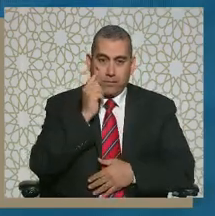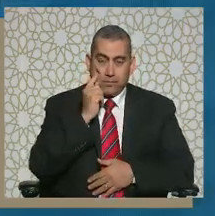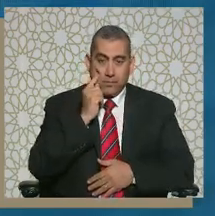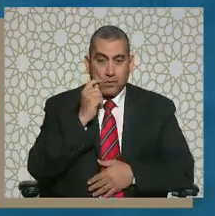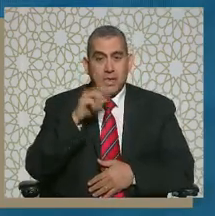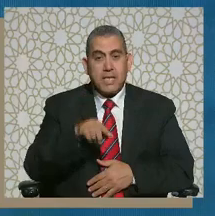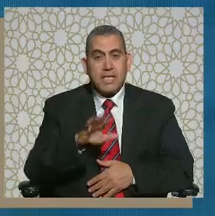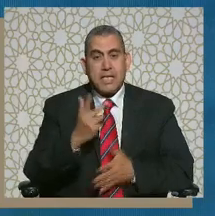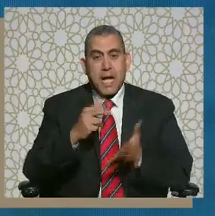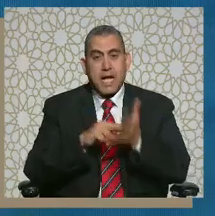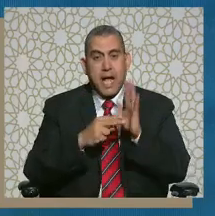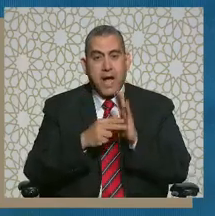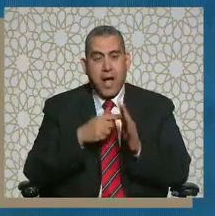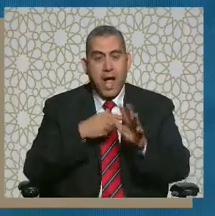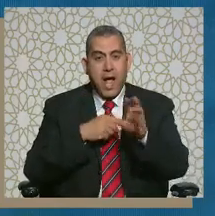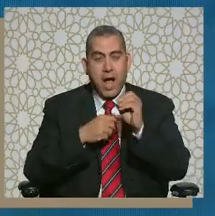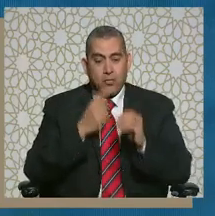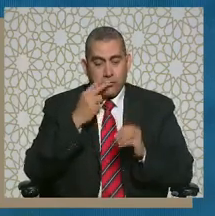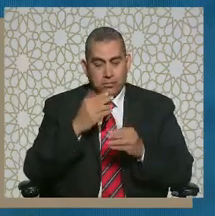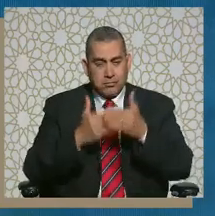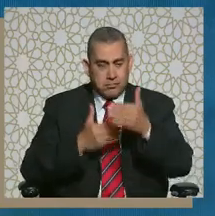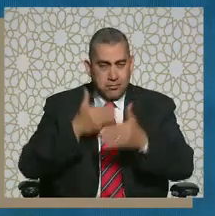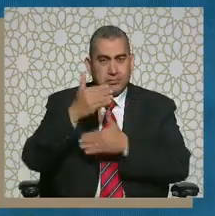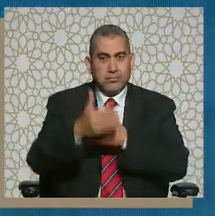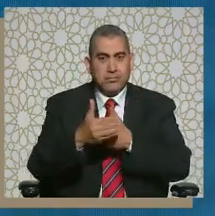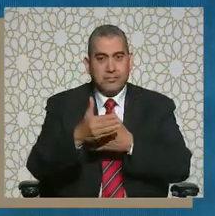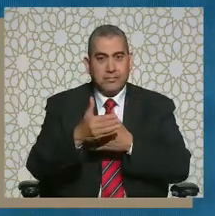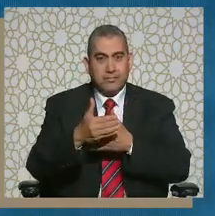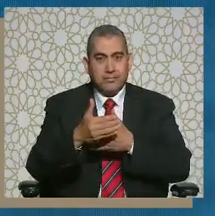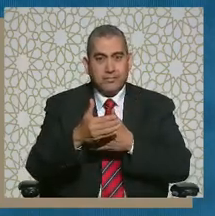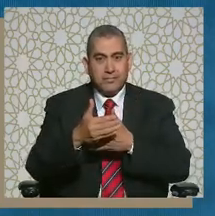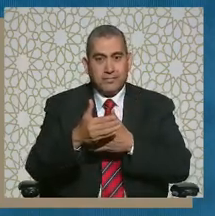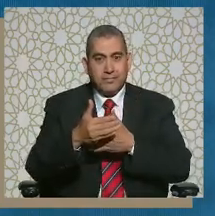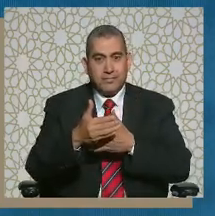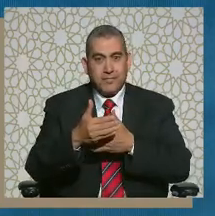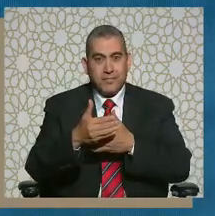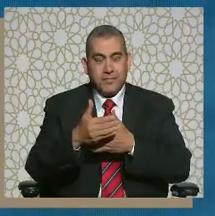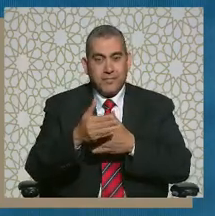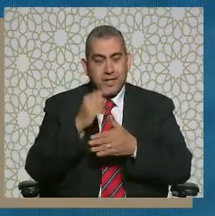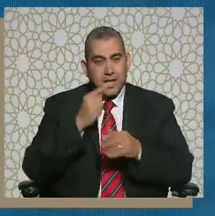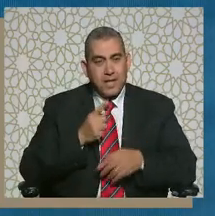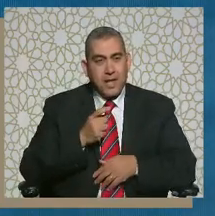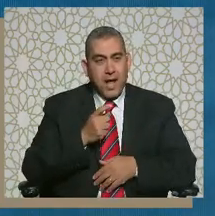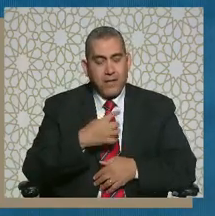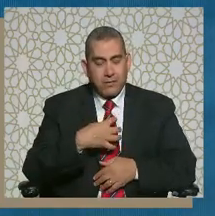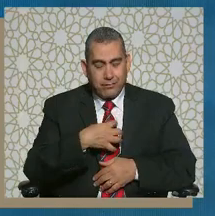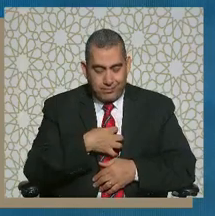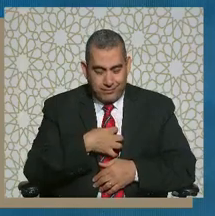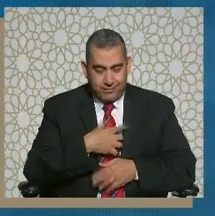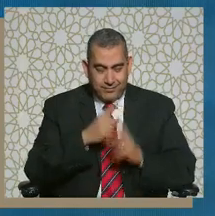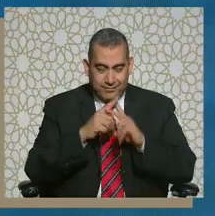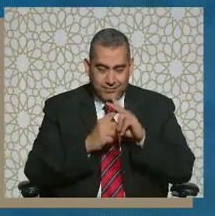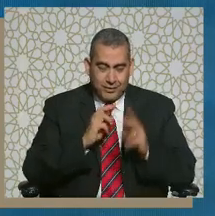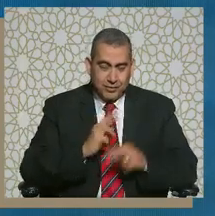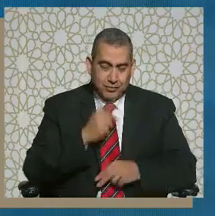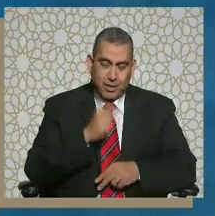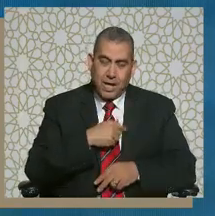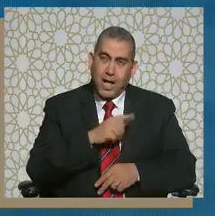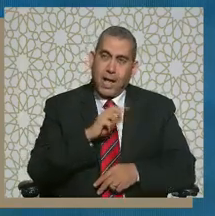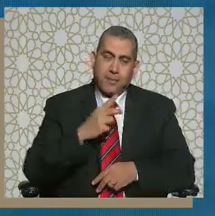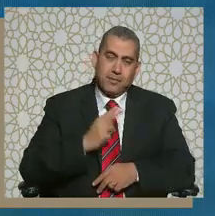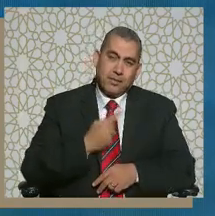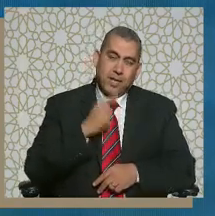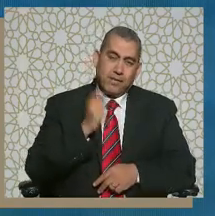بقى عايزنا نتجاوز ان قافه الياس من التغيير ازاي هتقدر